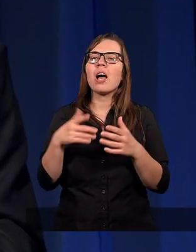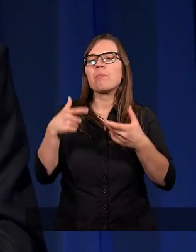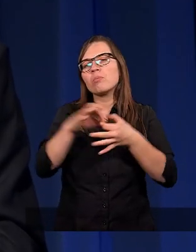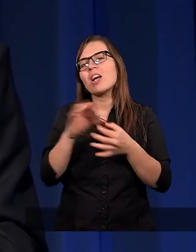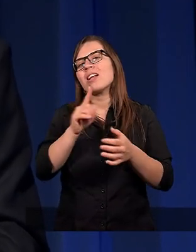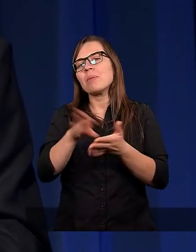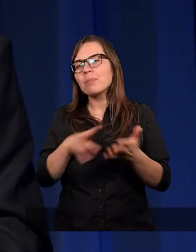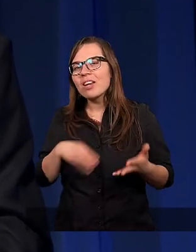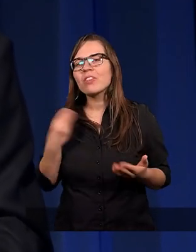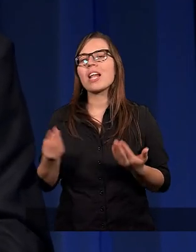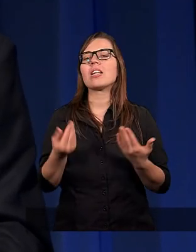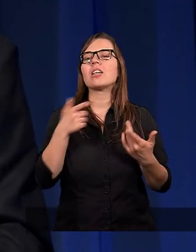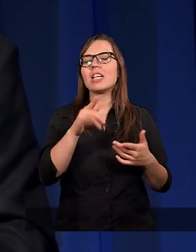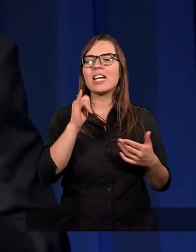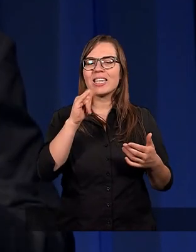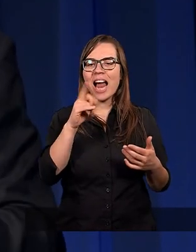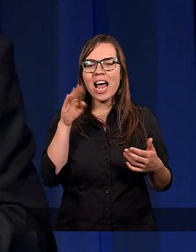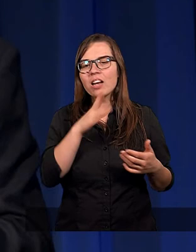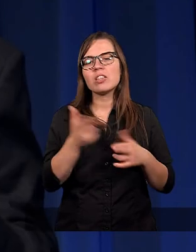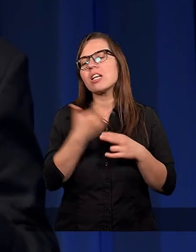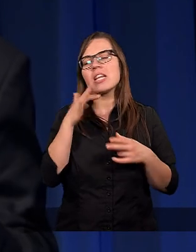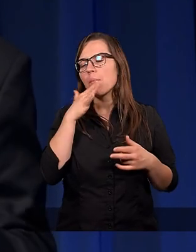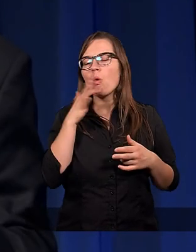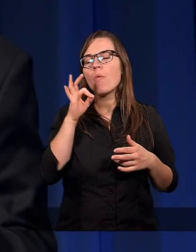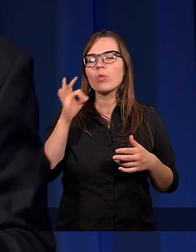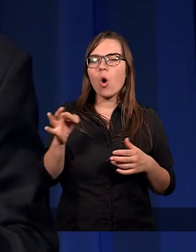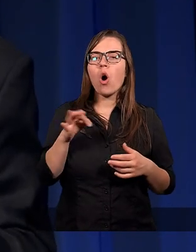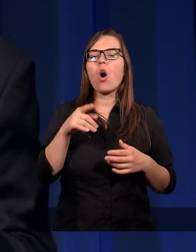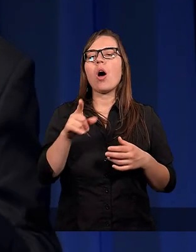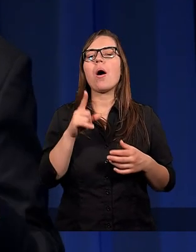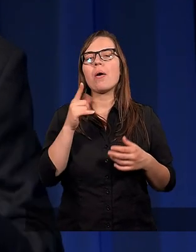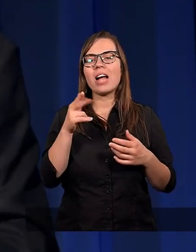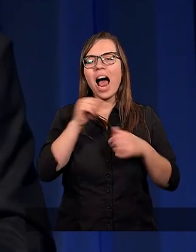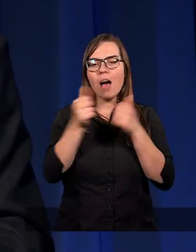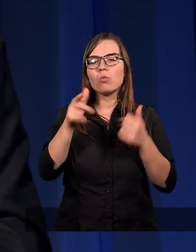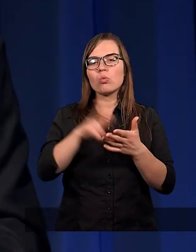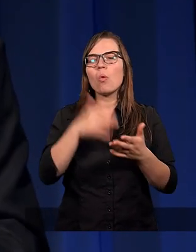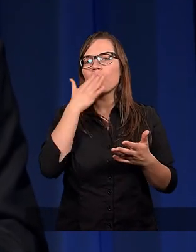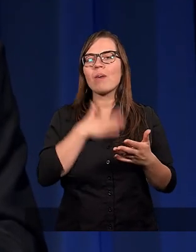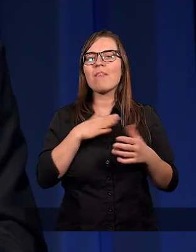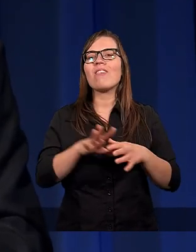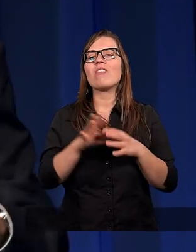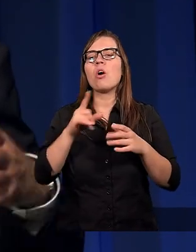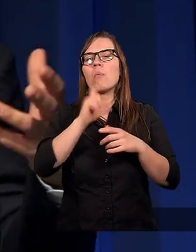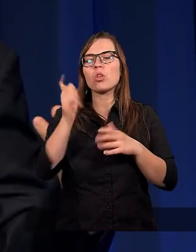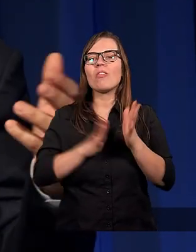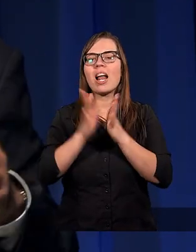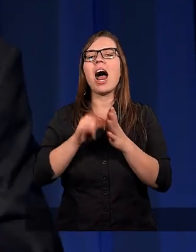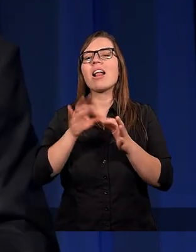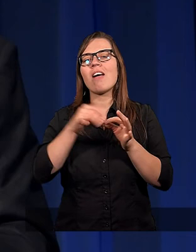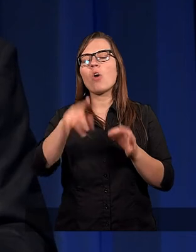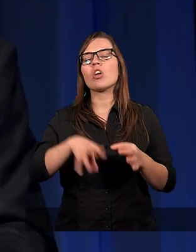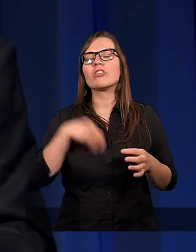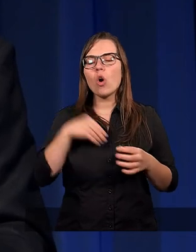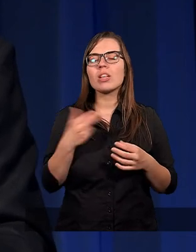prawda? Kiedy Izajasz, co prawda, nie mówił o auli, którą mamy tutaj w Podkowie Leśnej, ale mówiąc nawet o tej